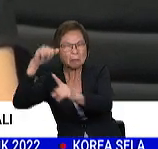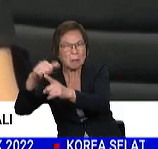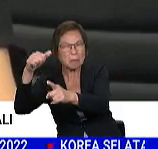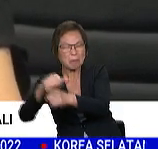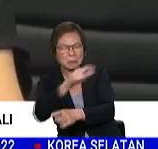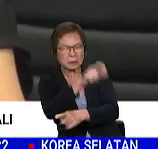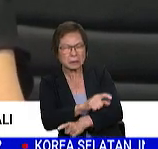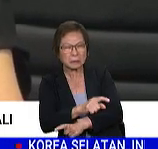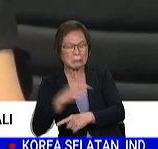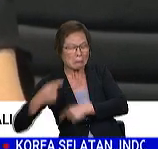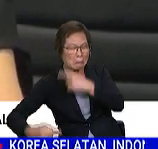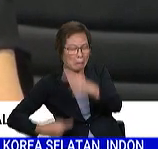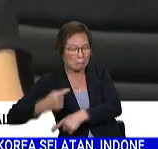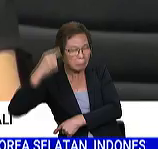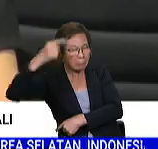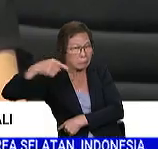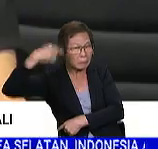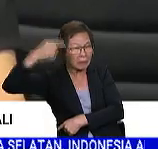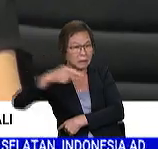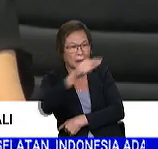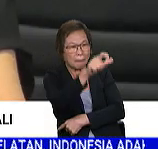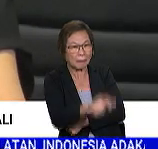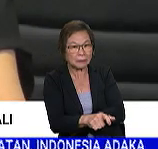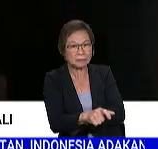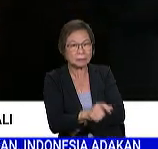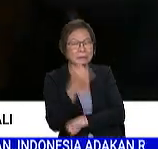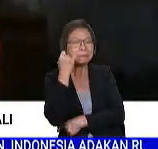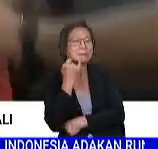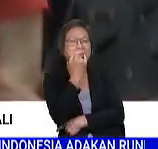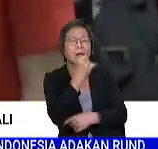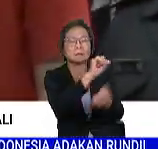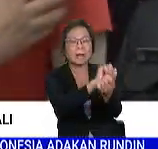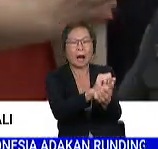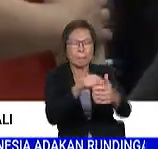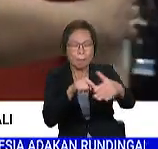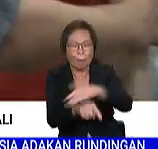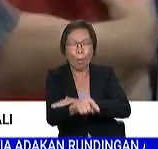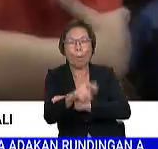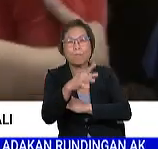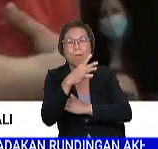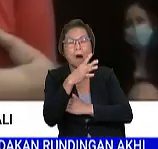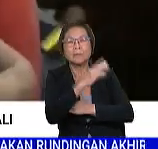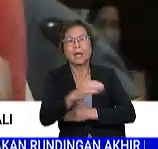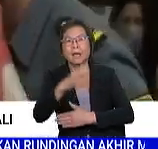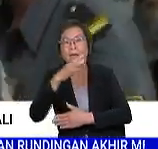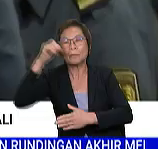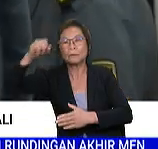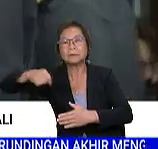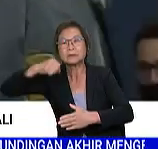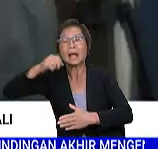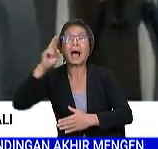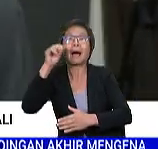yang berpura-pura tidak sioman. Gill berbangsa Israel ditahan atas dakwaan membunuh ibu dan ibu saudaranya